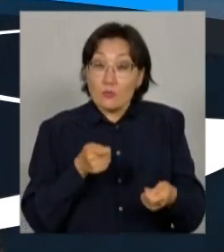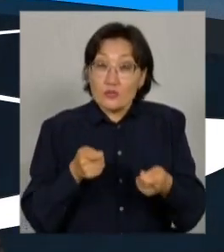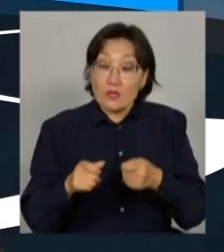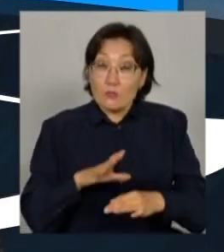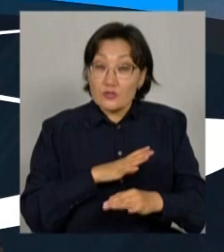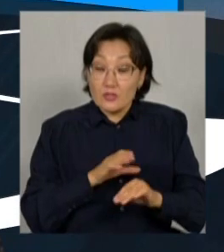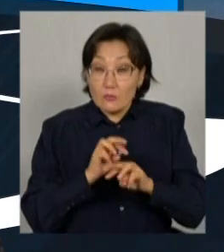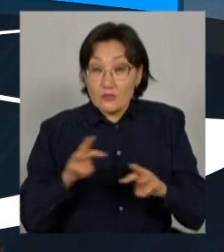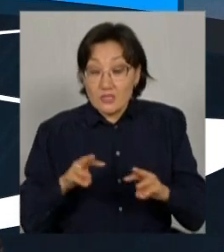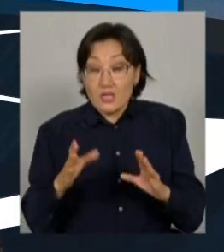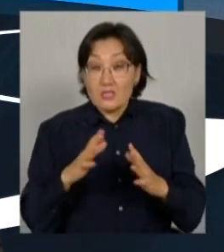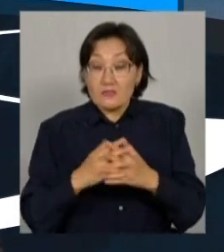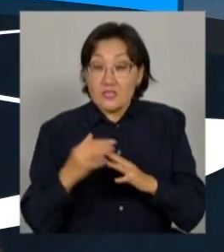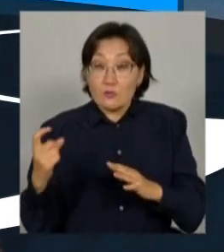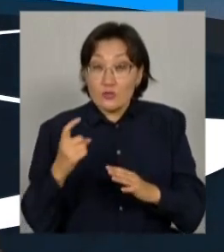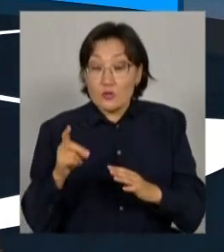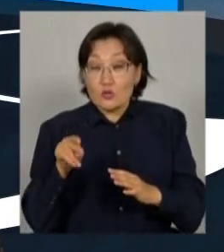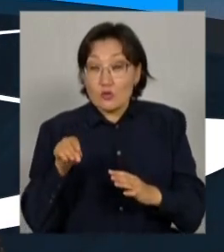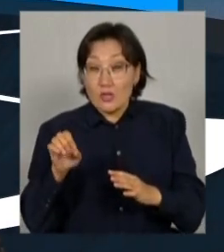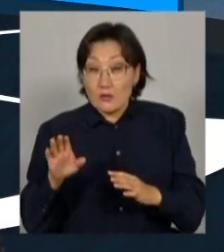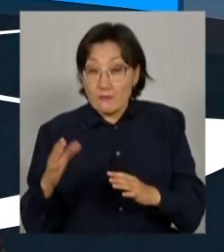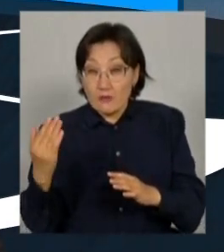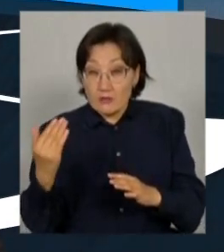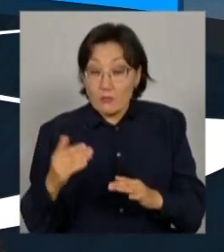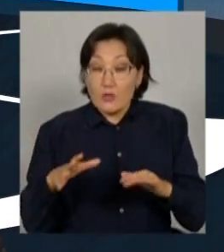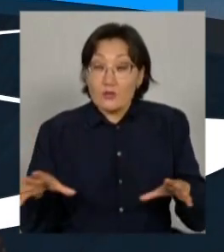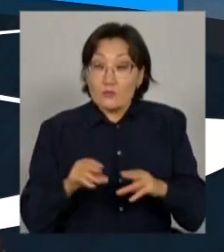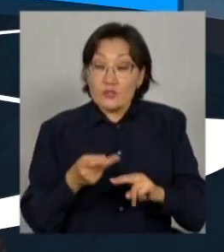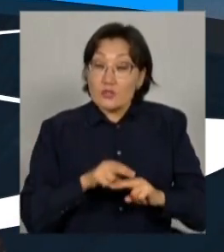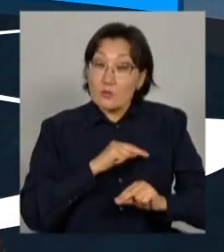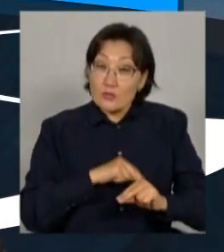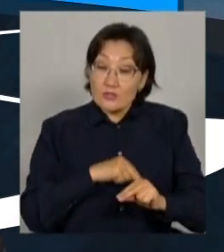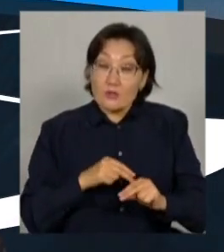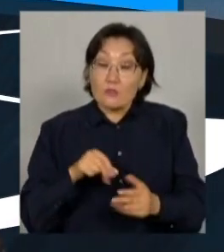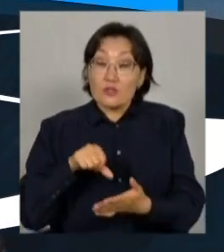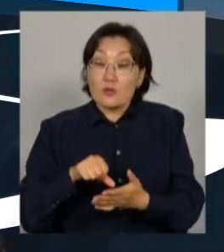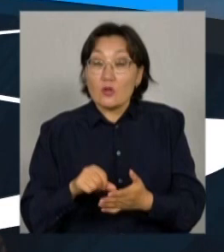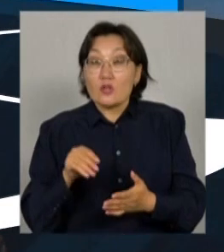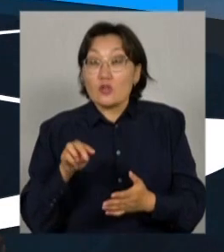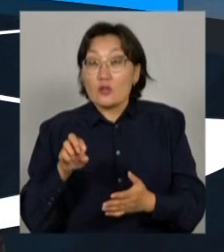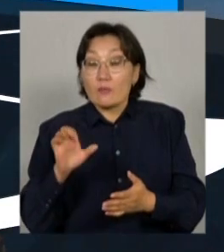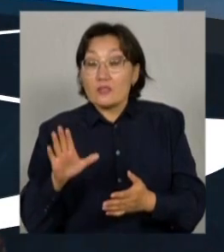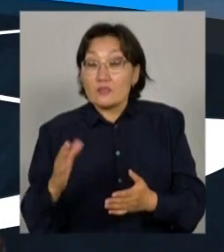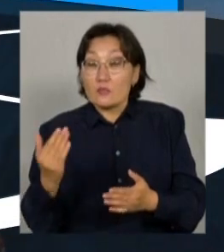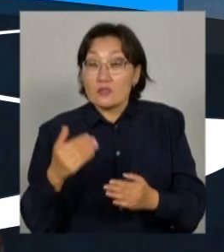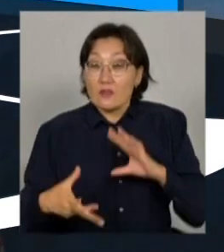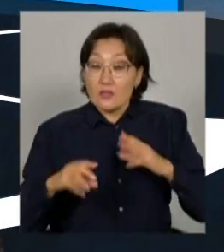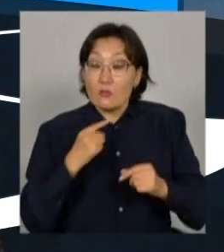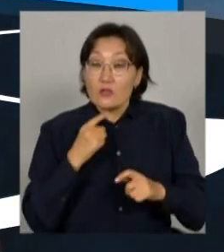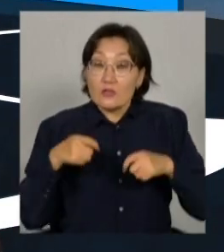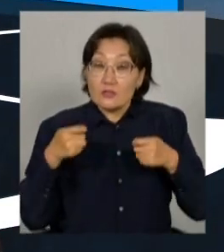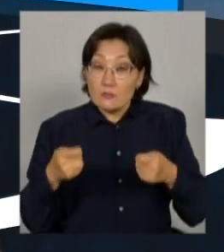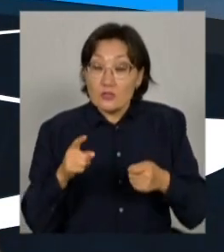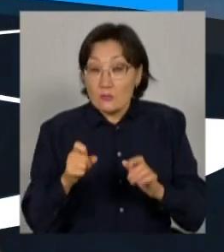руководить бывший министр сельского хозяйства Ербол Карашукеев. Вместе с ним на эту должность претендовал Нурбол Жунуспеков. По итогам голосования